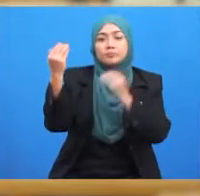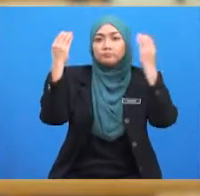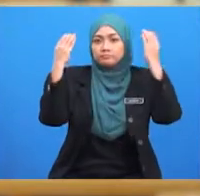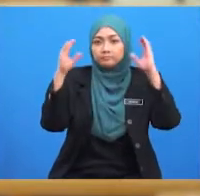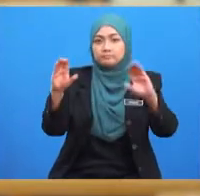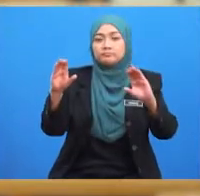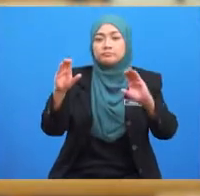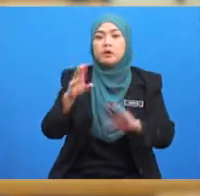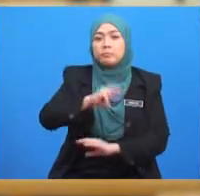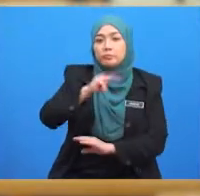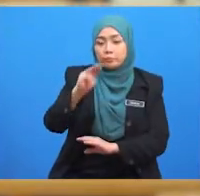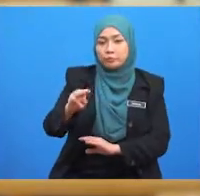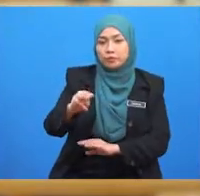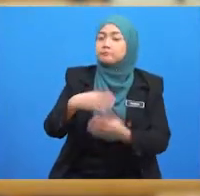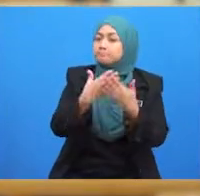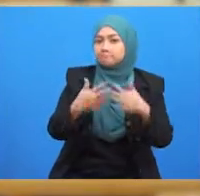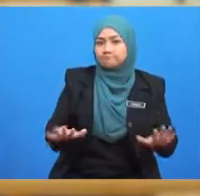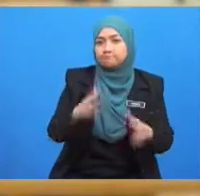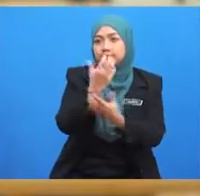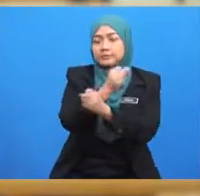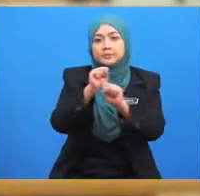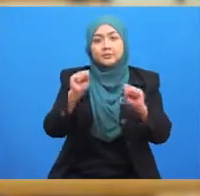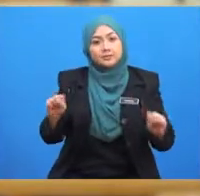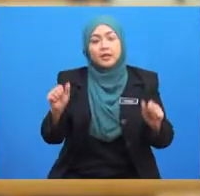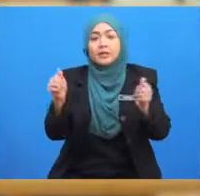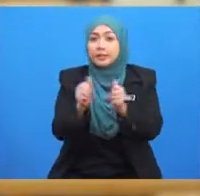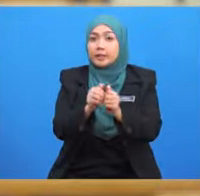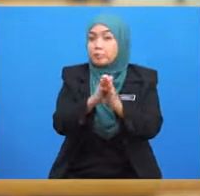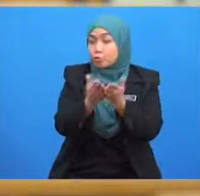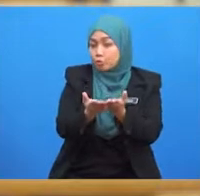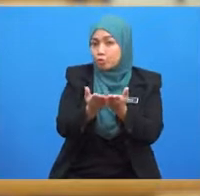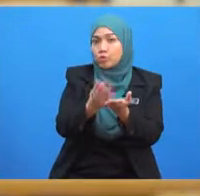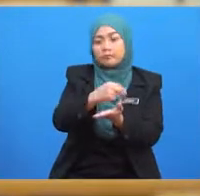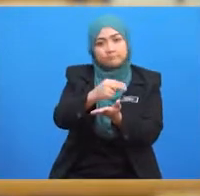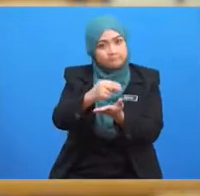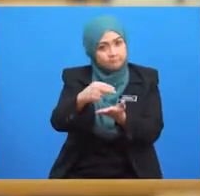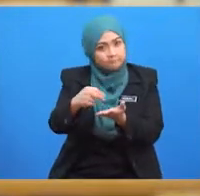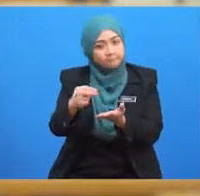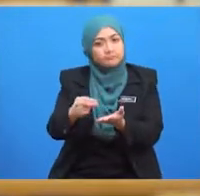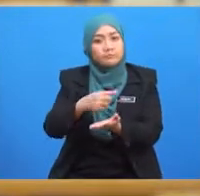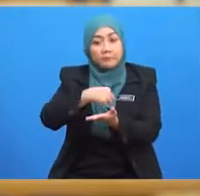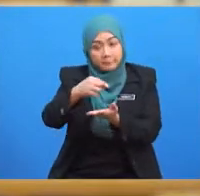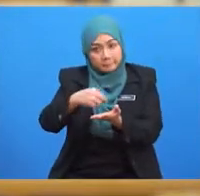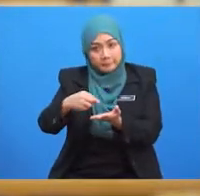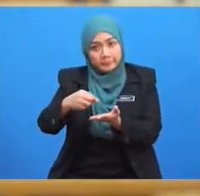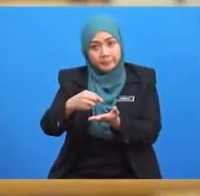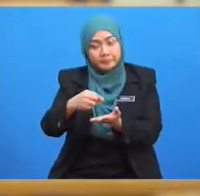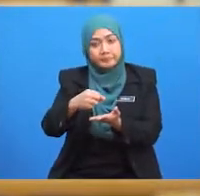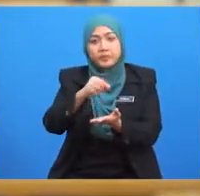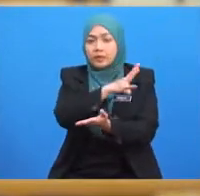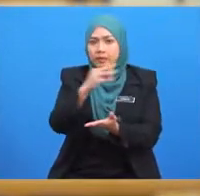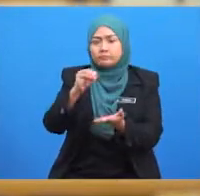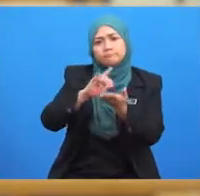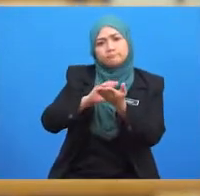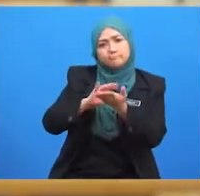murid-murid pernah bersedih dengan buku nota Bene dan kaki l untuk